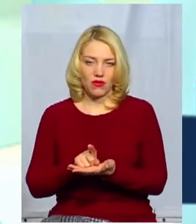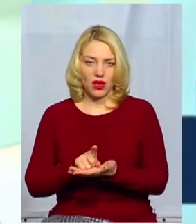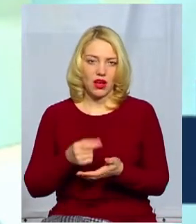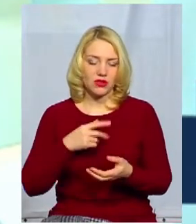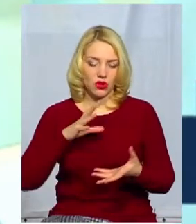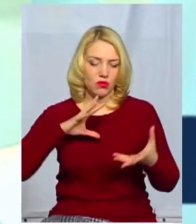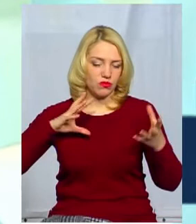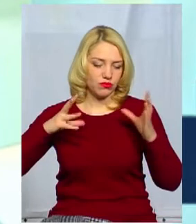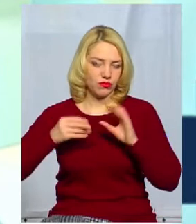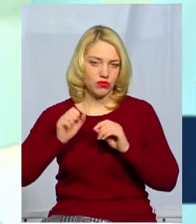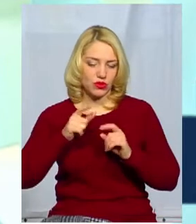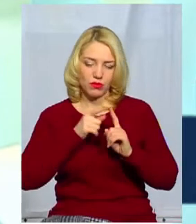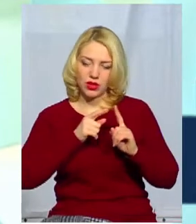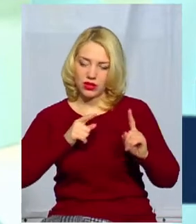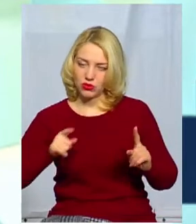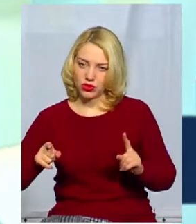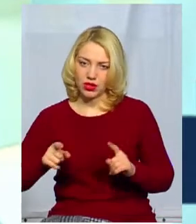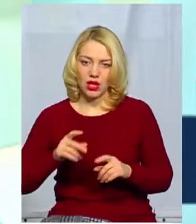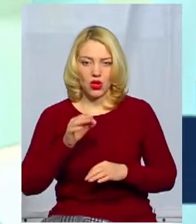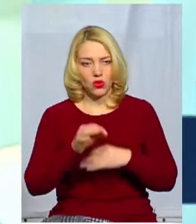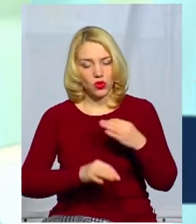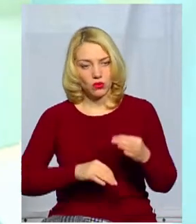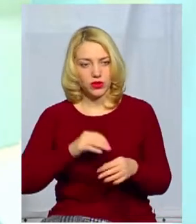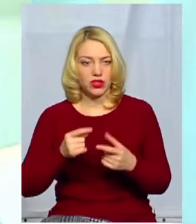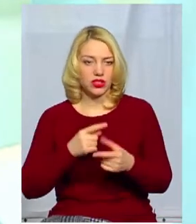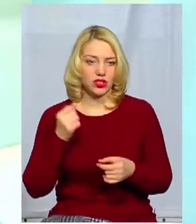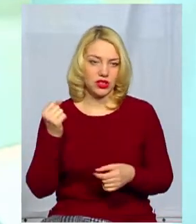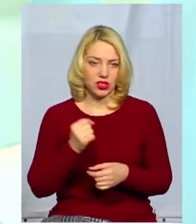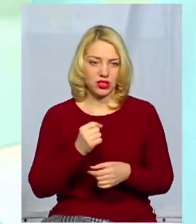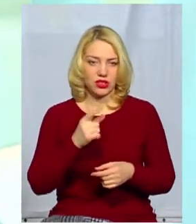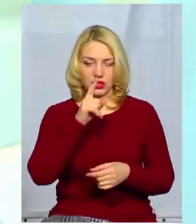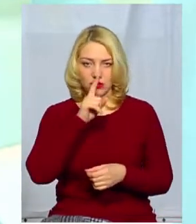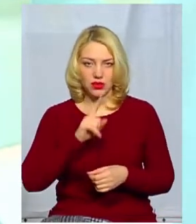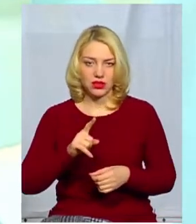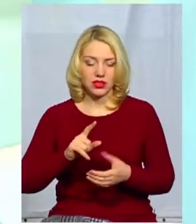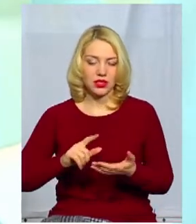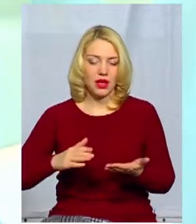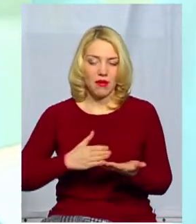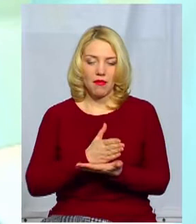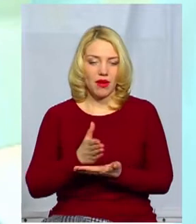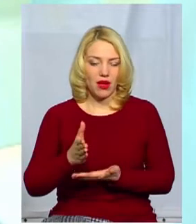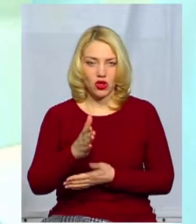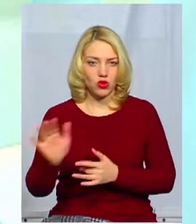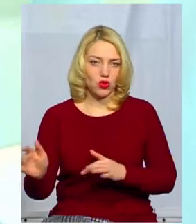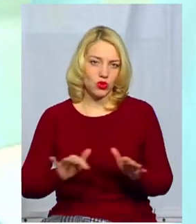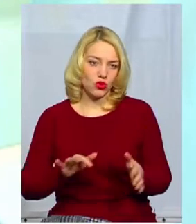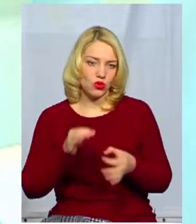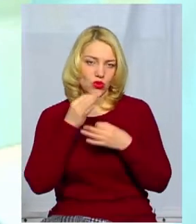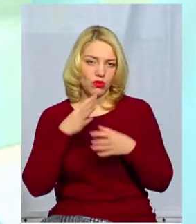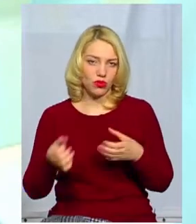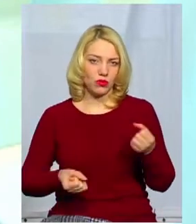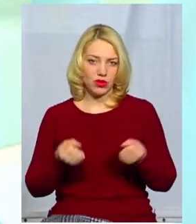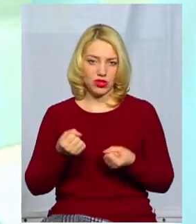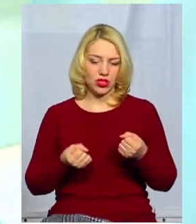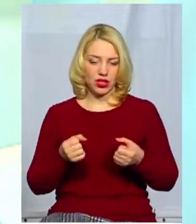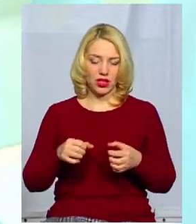по підсумкам певних періодів, чи то доби, чи тижня, чи місяця, маршрут руху любого транспортного засобу,